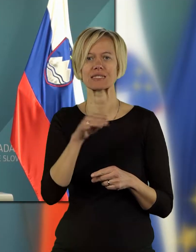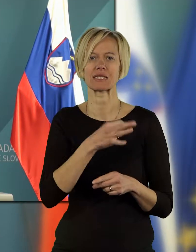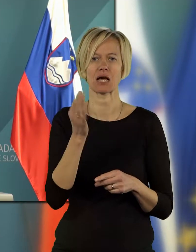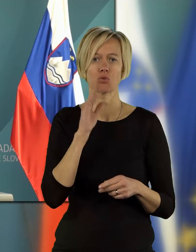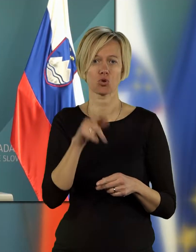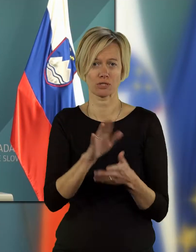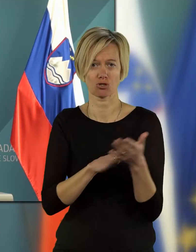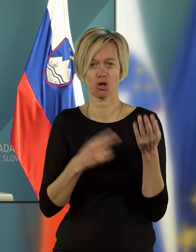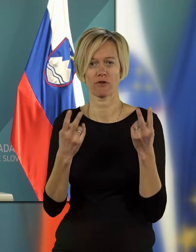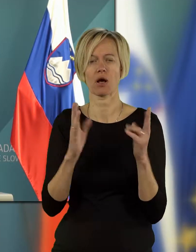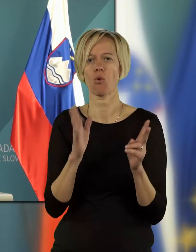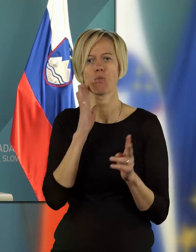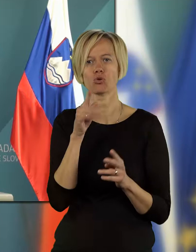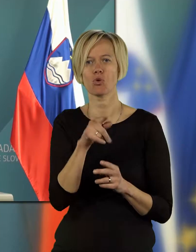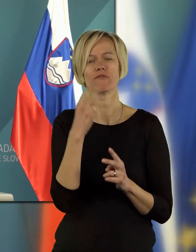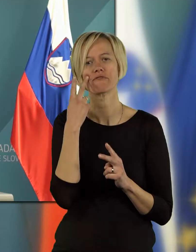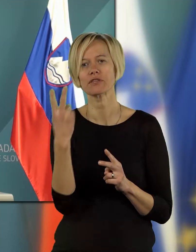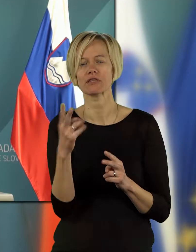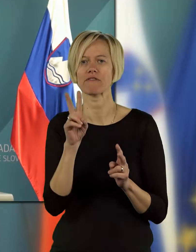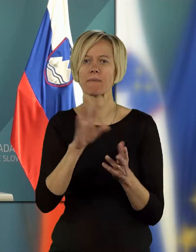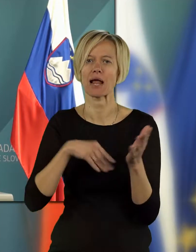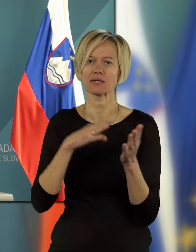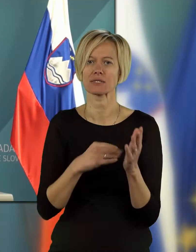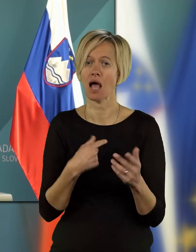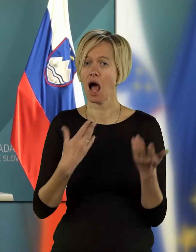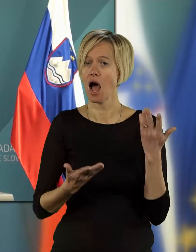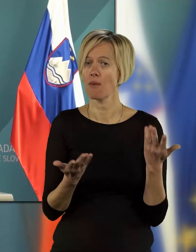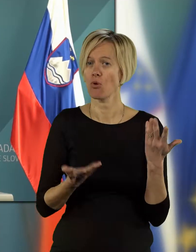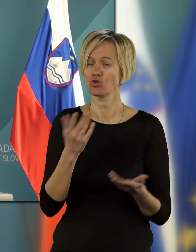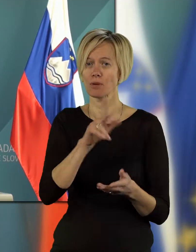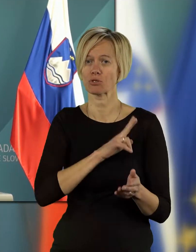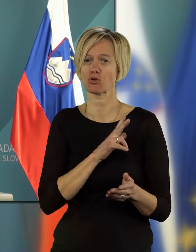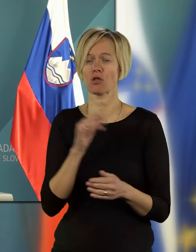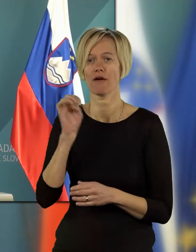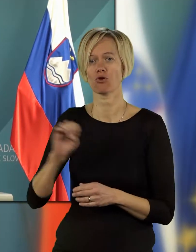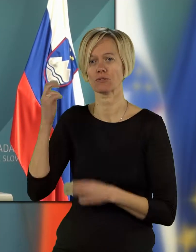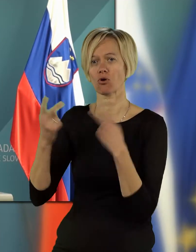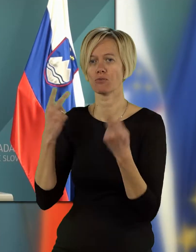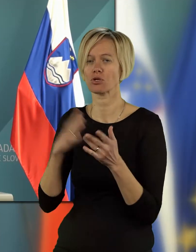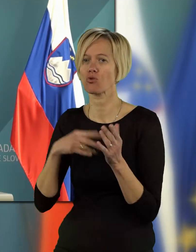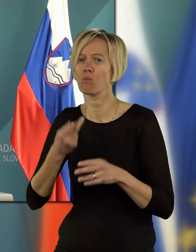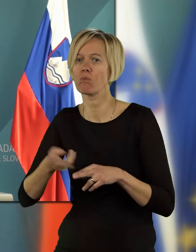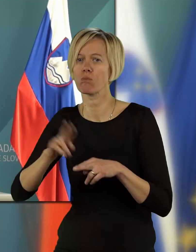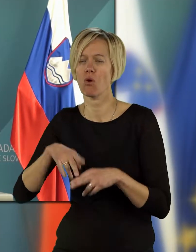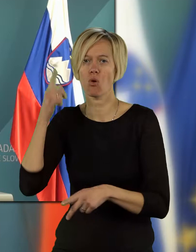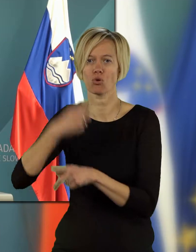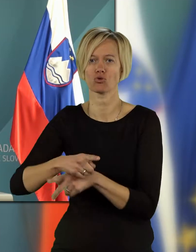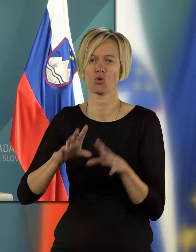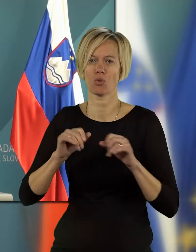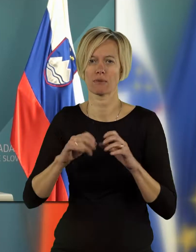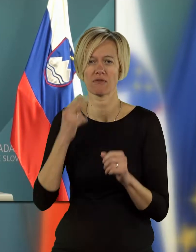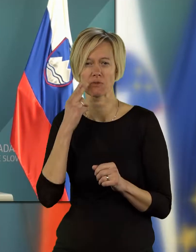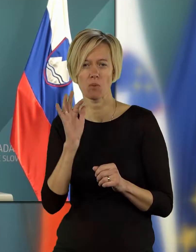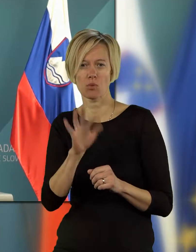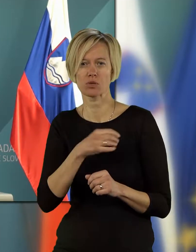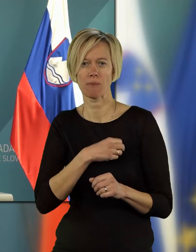ne, tisti dan, ko bo to začelo veljati, kako bo to videti v praksi in morda pričakujete od Evropske komisije kakšno bolj odločno ukrepanje.